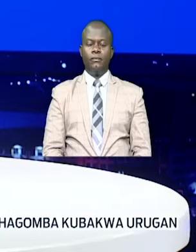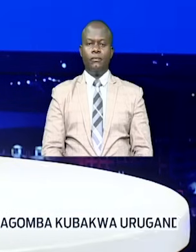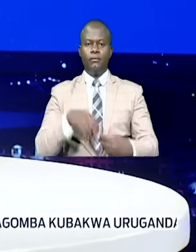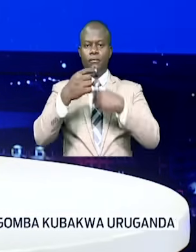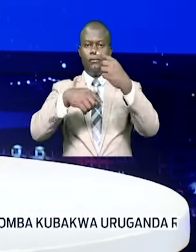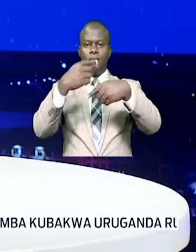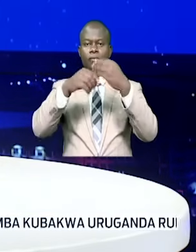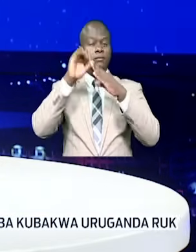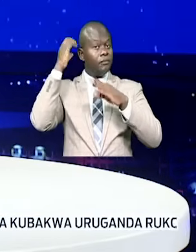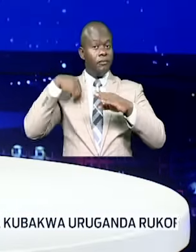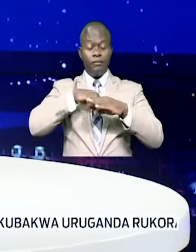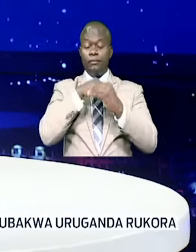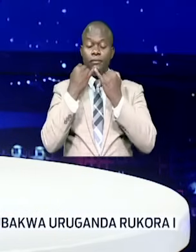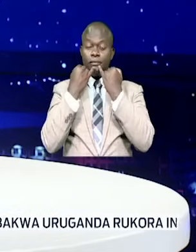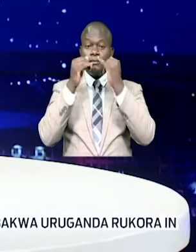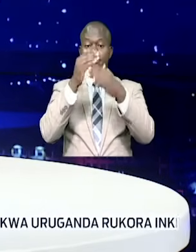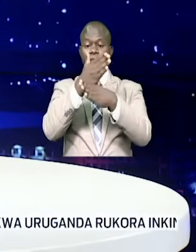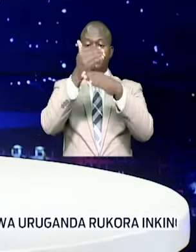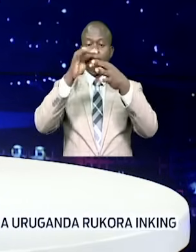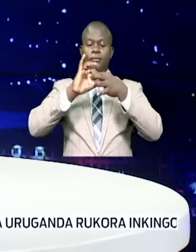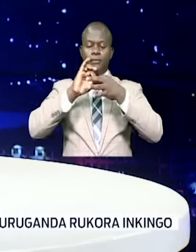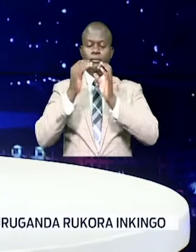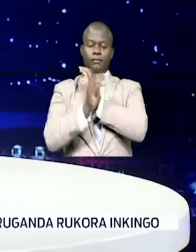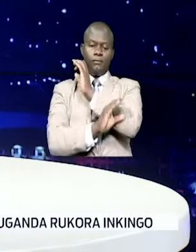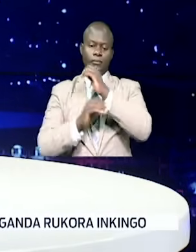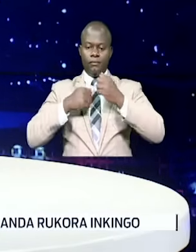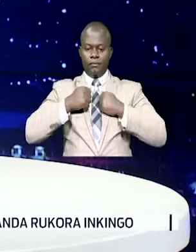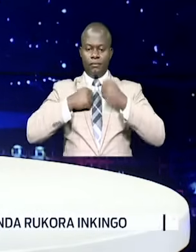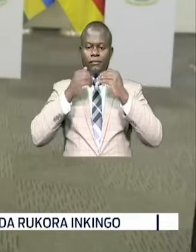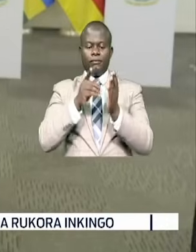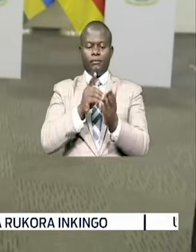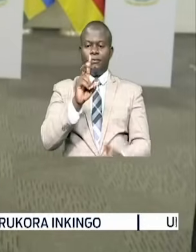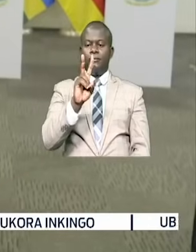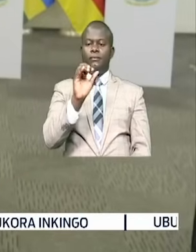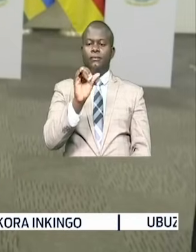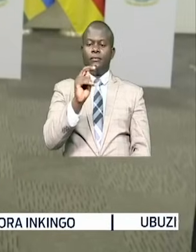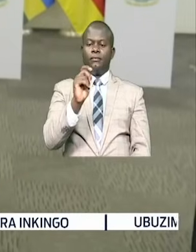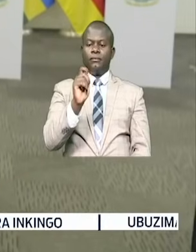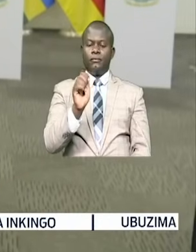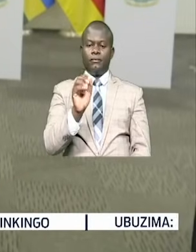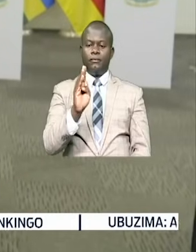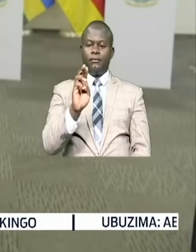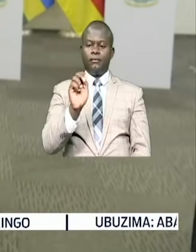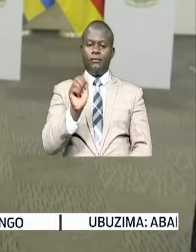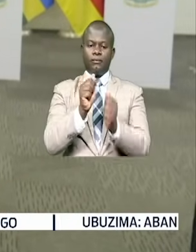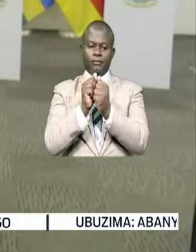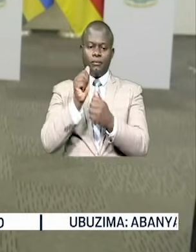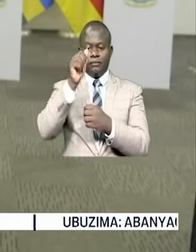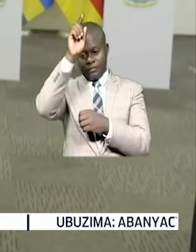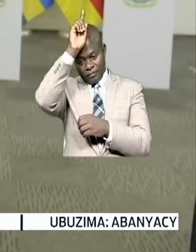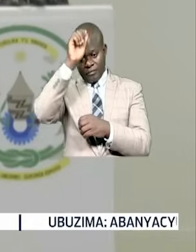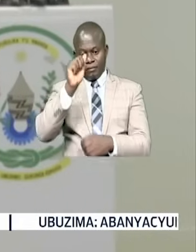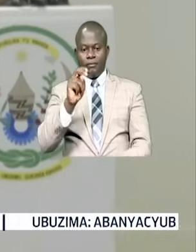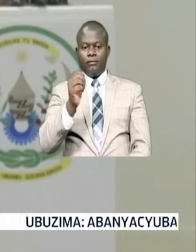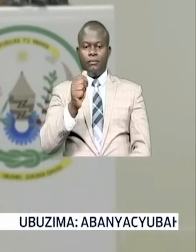Dukomeze amakuru yacu tubabwire ko Ministre w'Ububanyi n'Amahanga w'u Rwanda Dr. Vincent Biruta na mugenzi we w'Ubudage ni